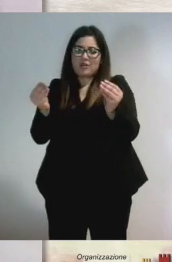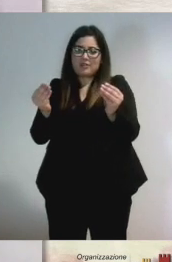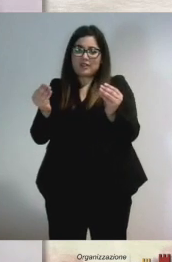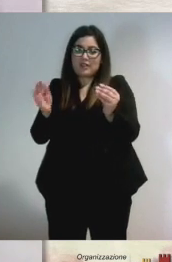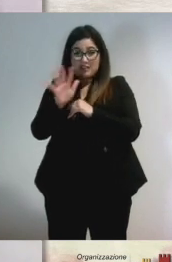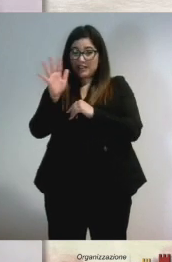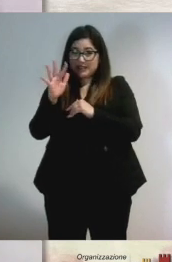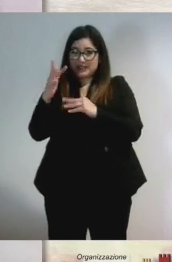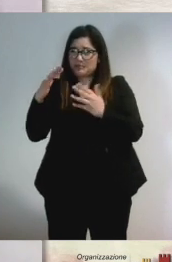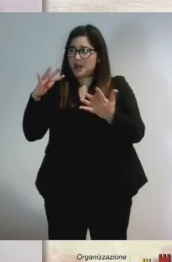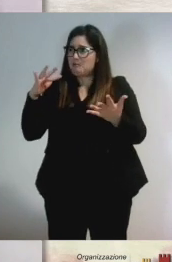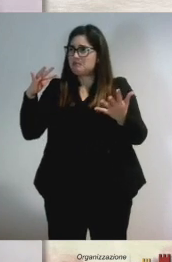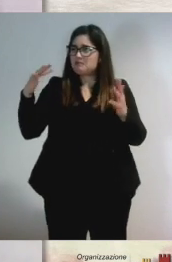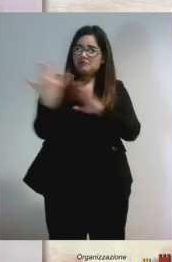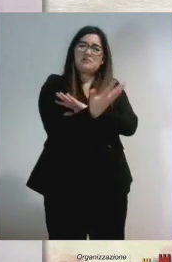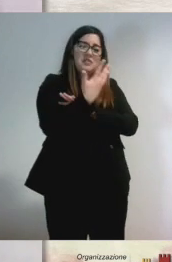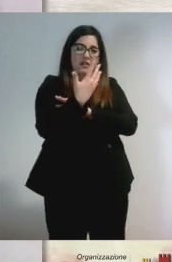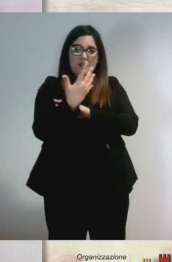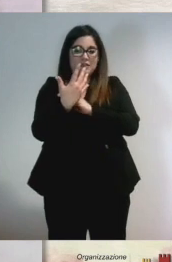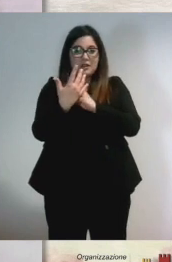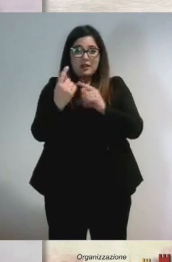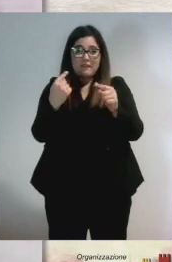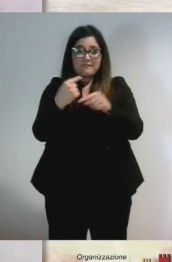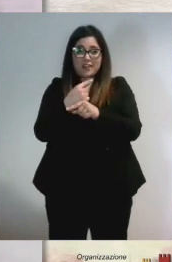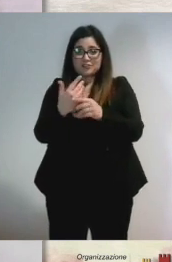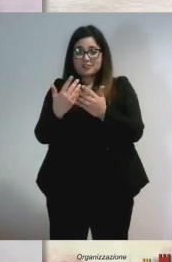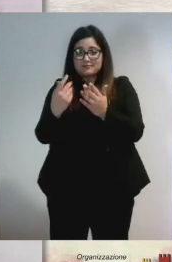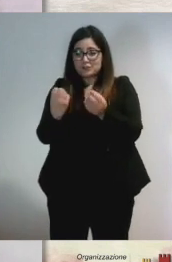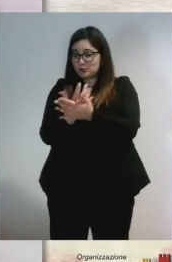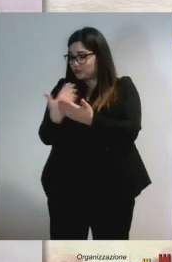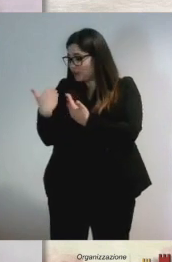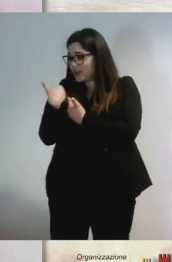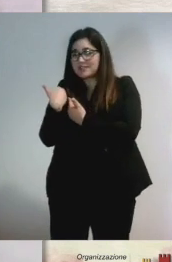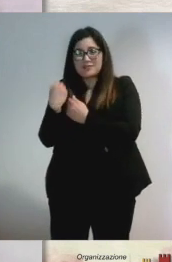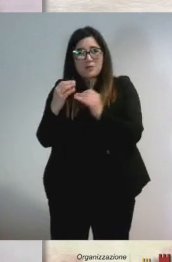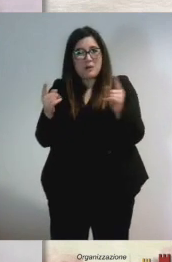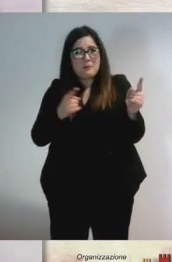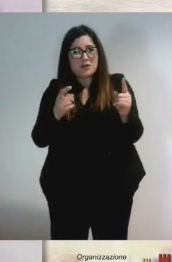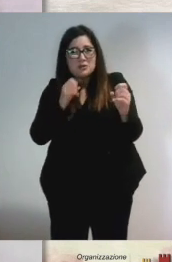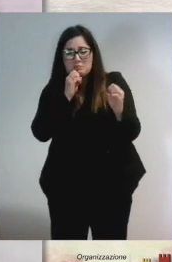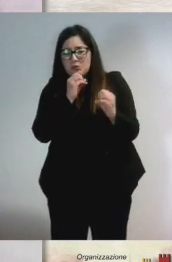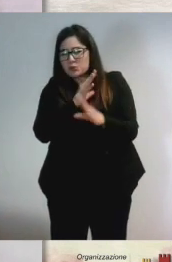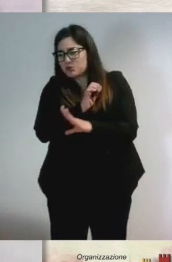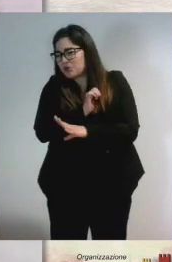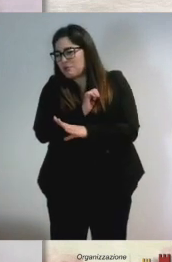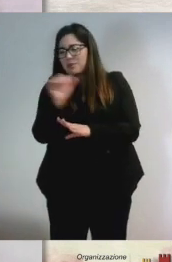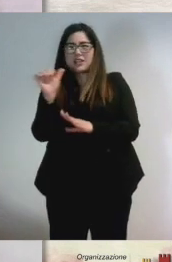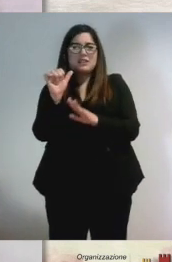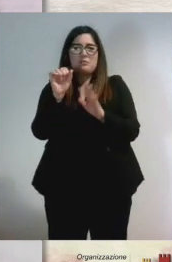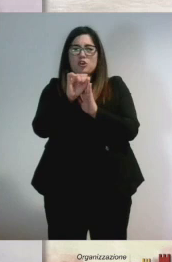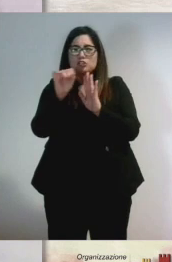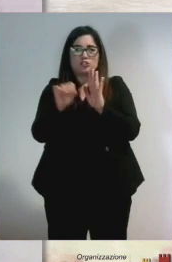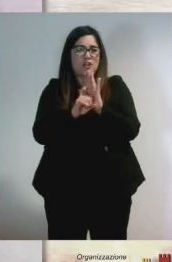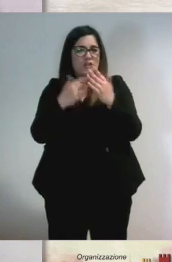Qui c'è Giorgio Gori il sindaco di Bergamo abbiamo passato il periodo più brutto della storia dell'umanità probabilmente